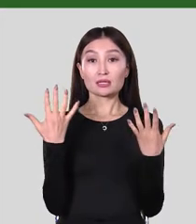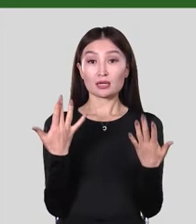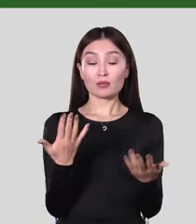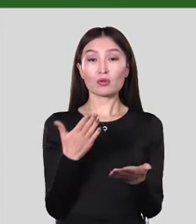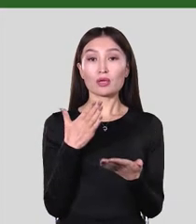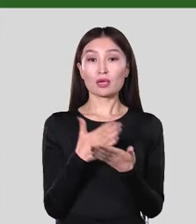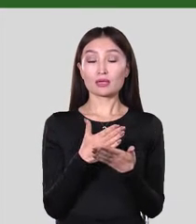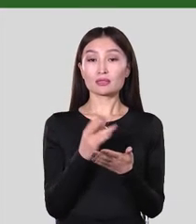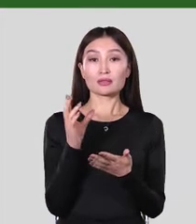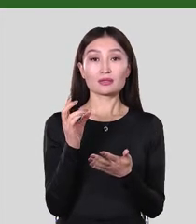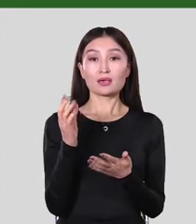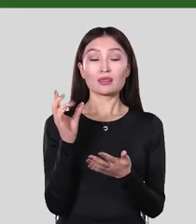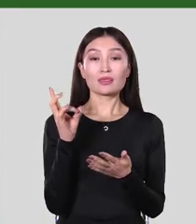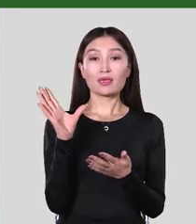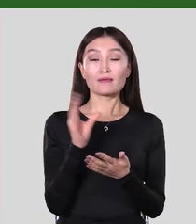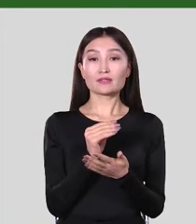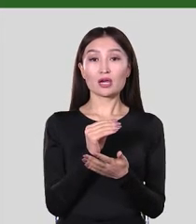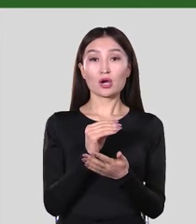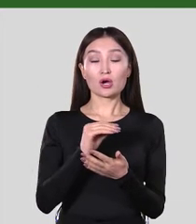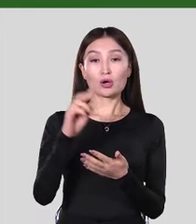есть далеко не у всех стран материка.